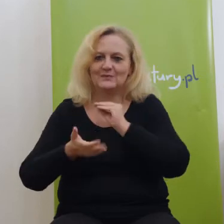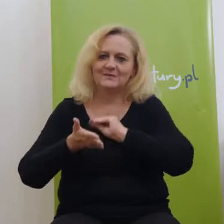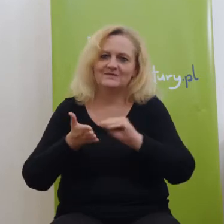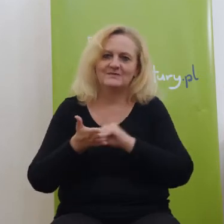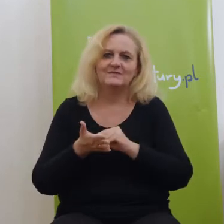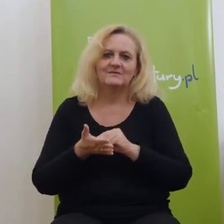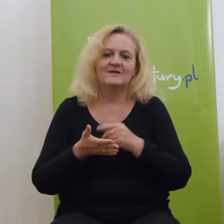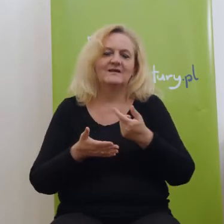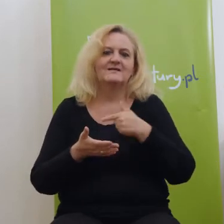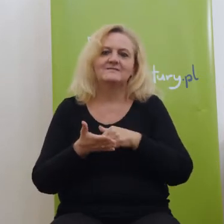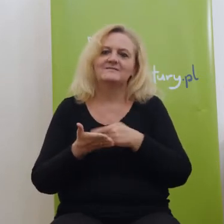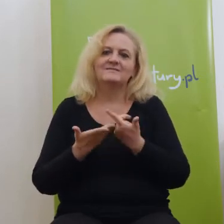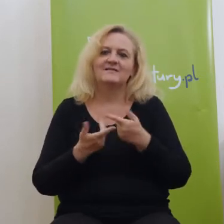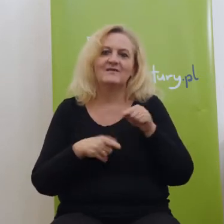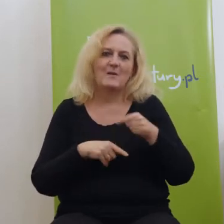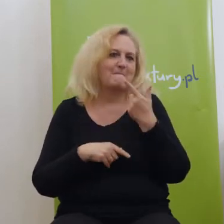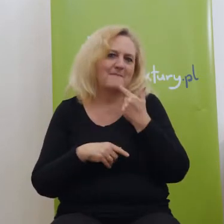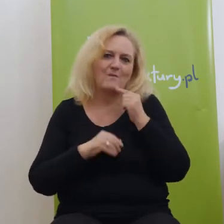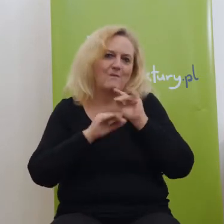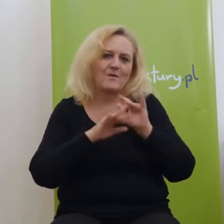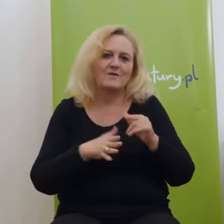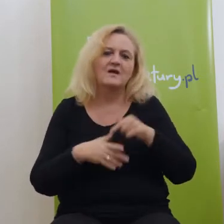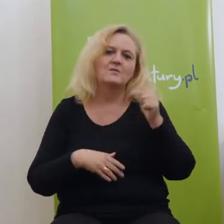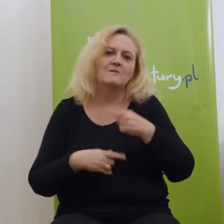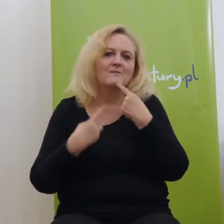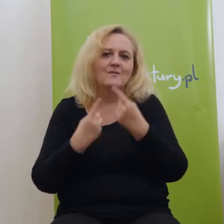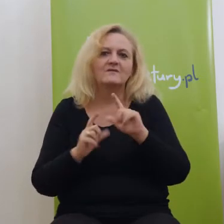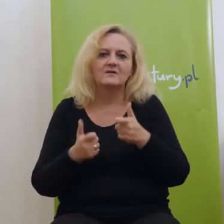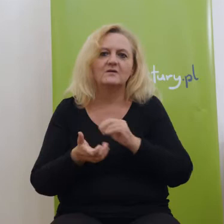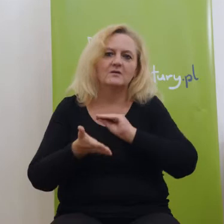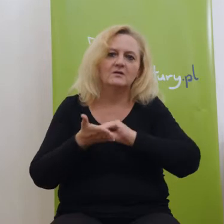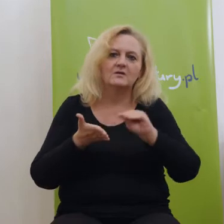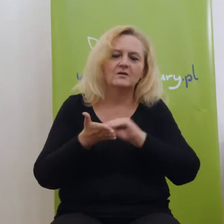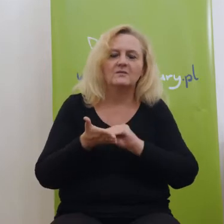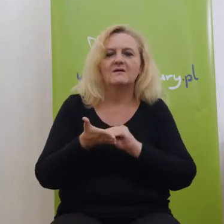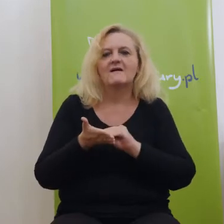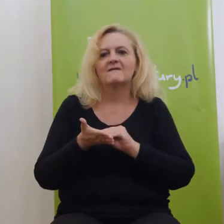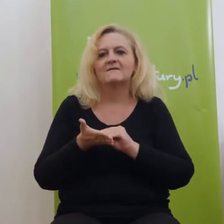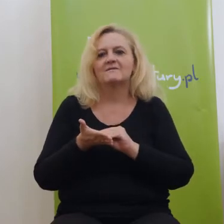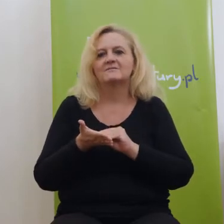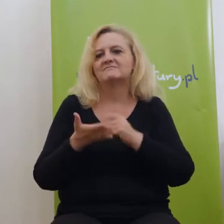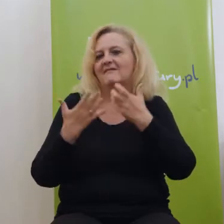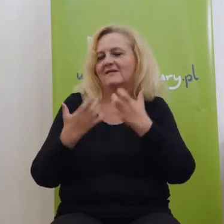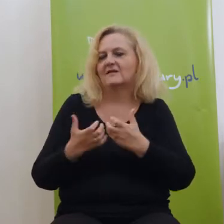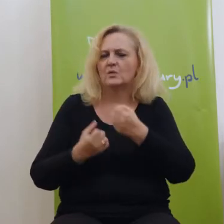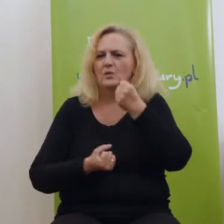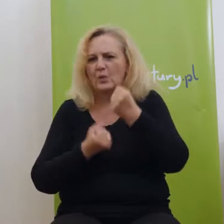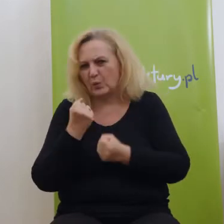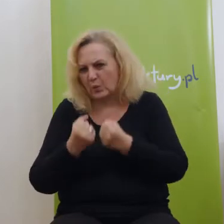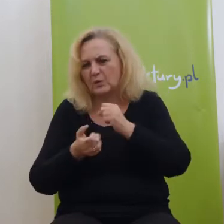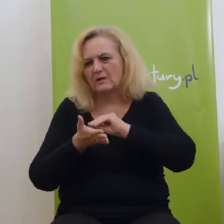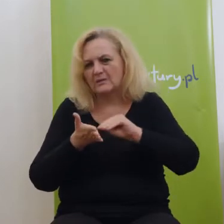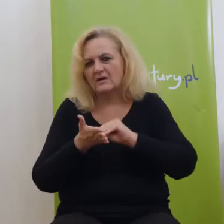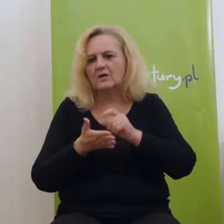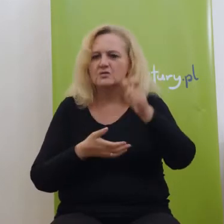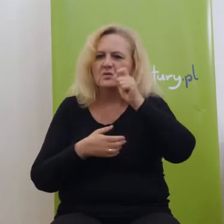mówię, jest bardzo niepopularne, proszę Państwa. Należy mówić, że pisanie boli, że to jest wielki trud, że